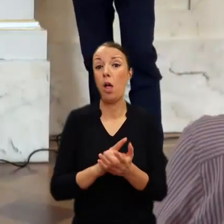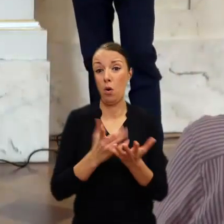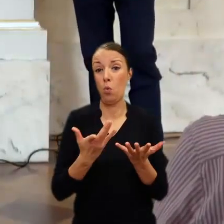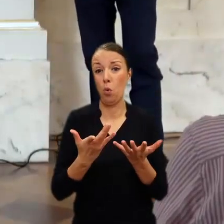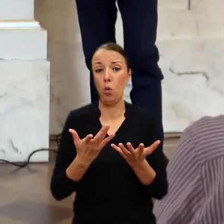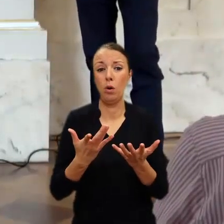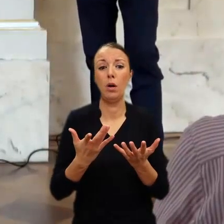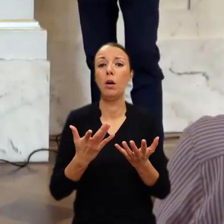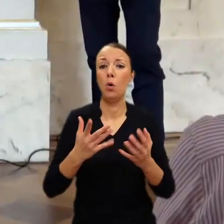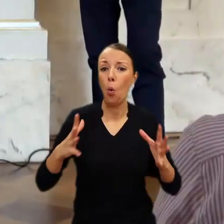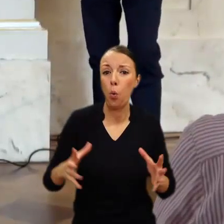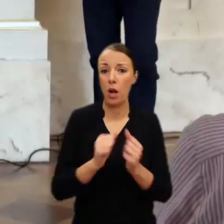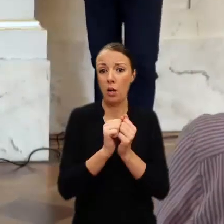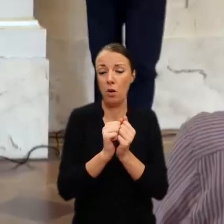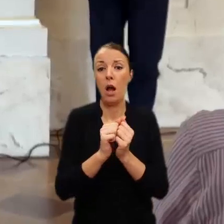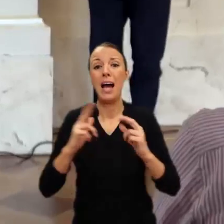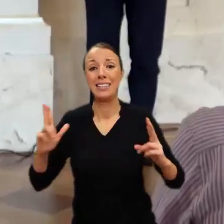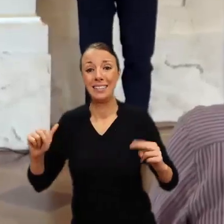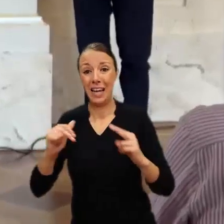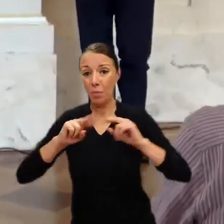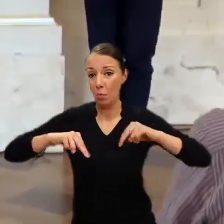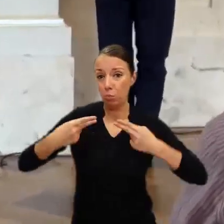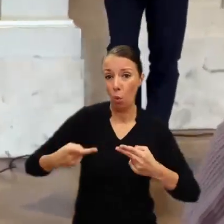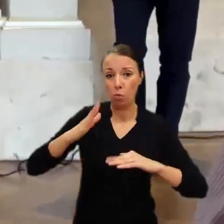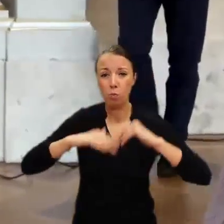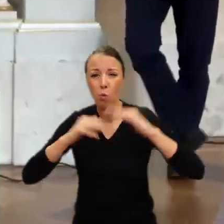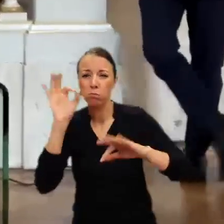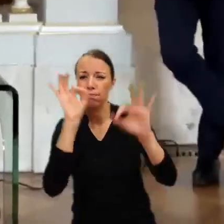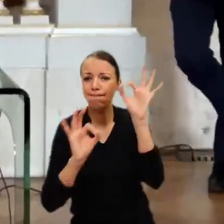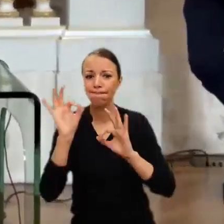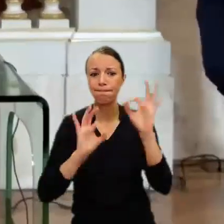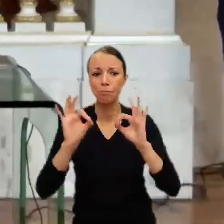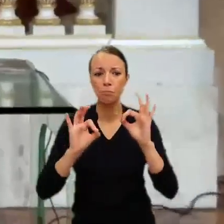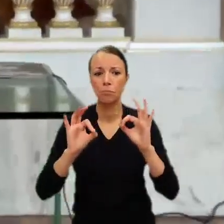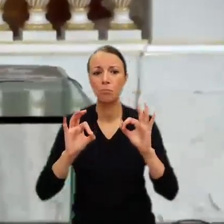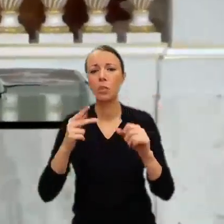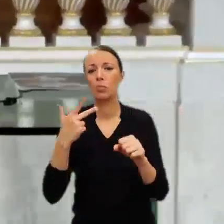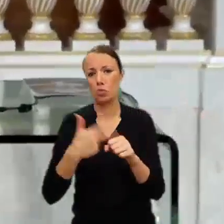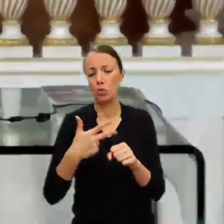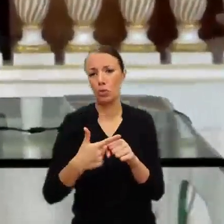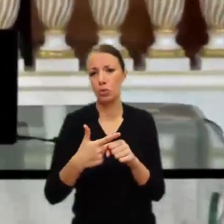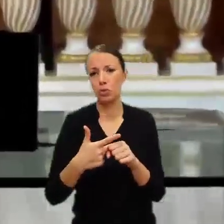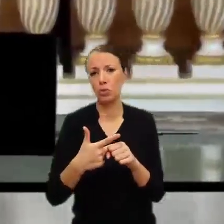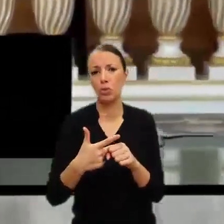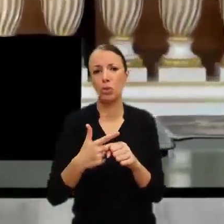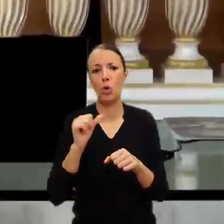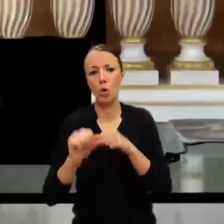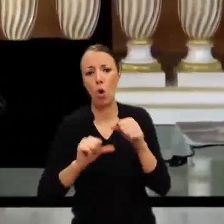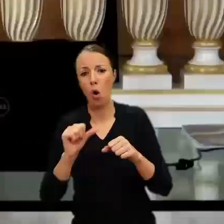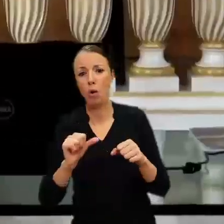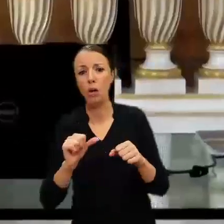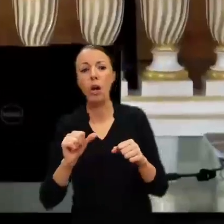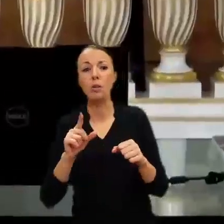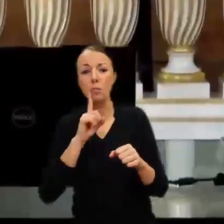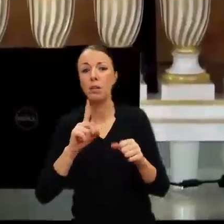harcerzy, studentów, dużo pracowników Dzikowa.